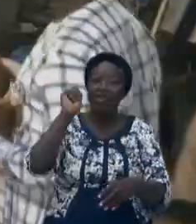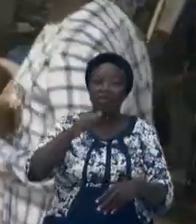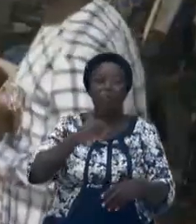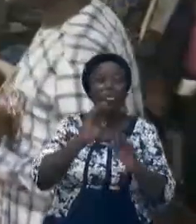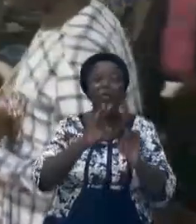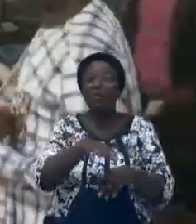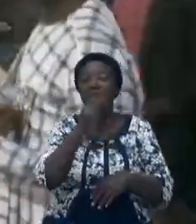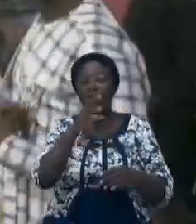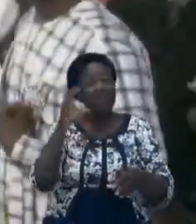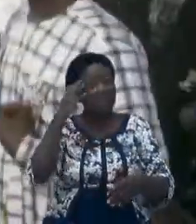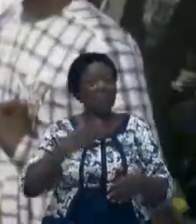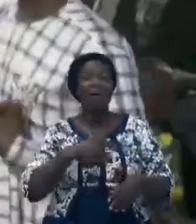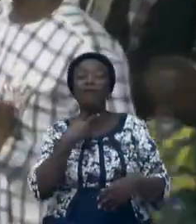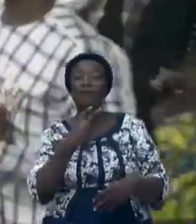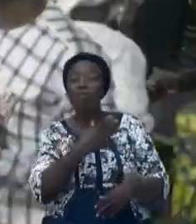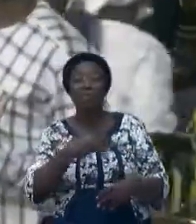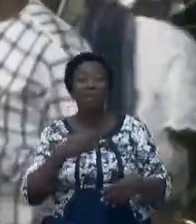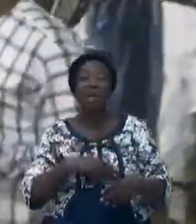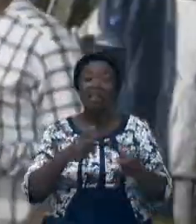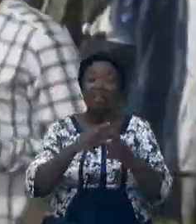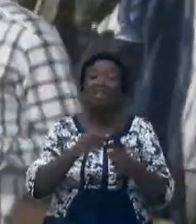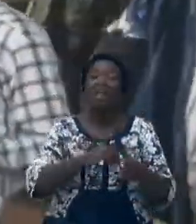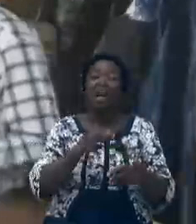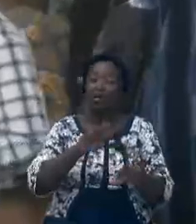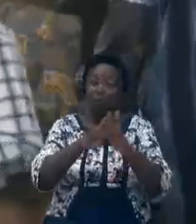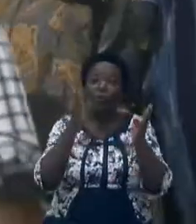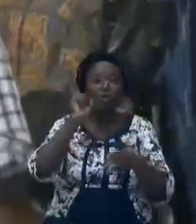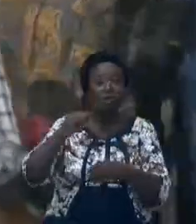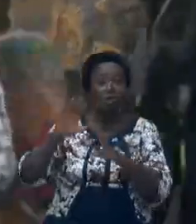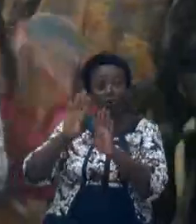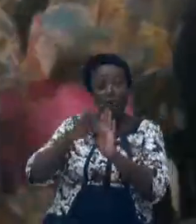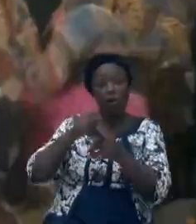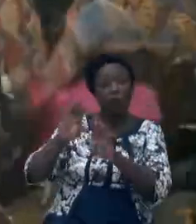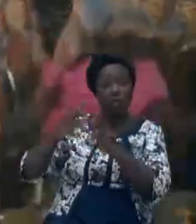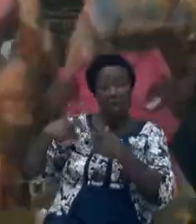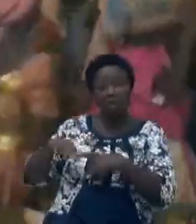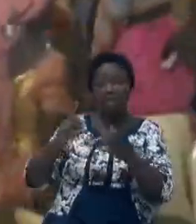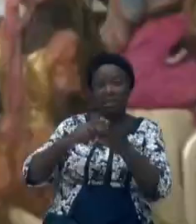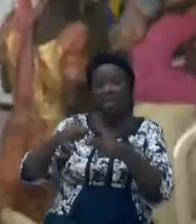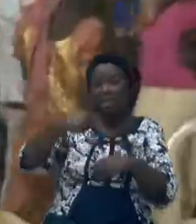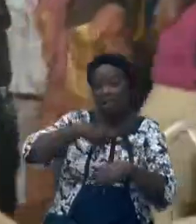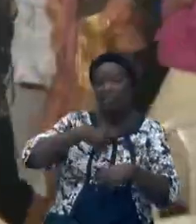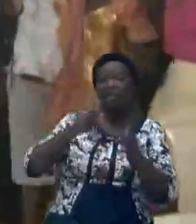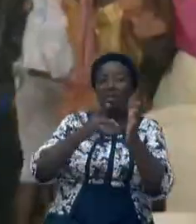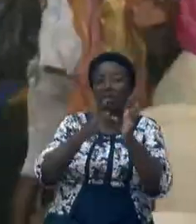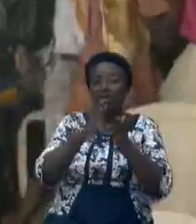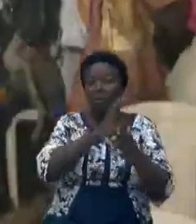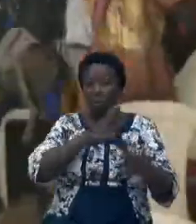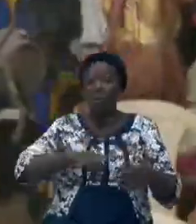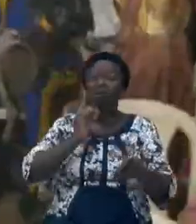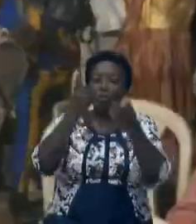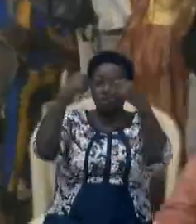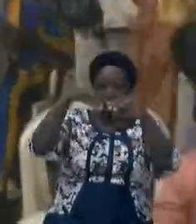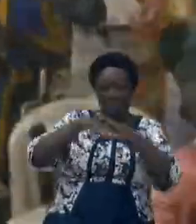dis je mettais à la pâte et je frappe c'est quelqu'un t'a ma voix je viendrai et viendra maintenant